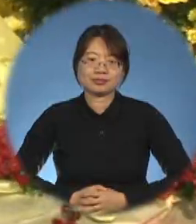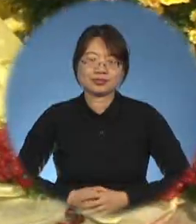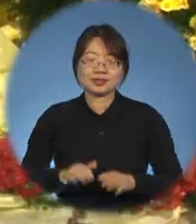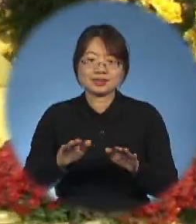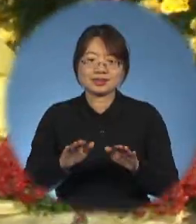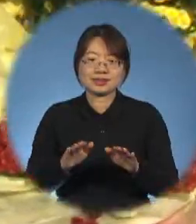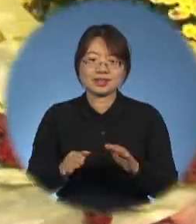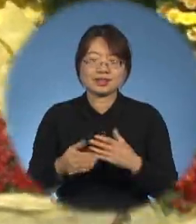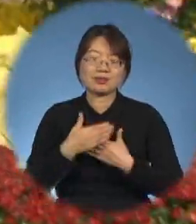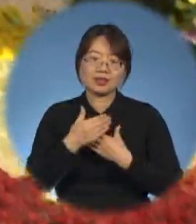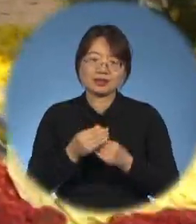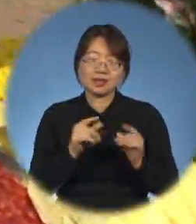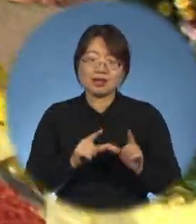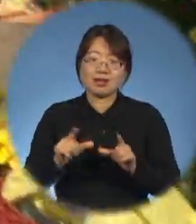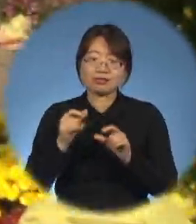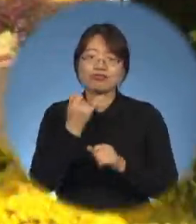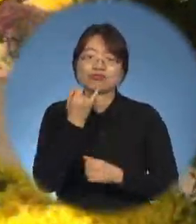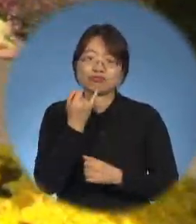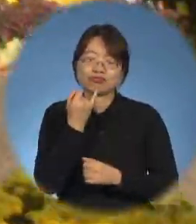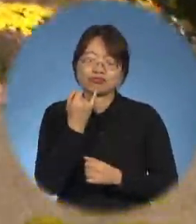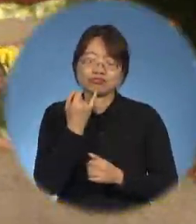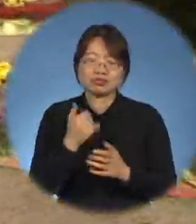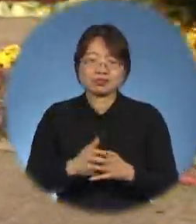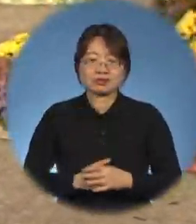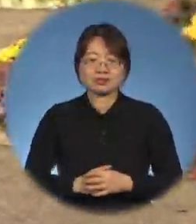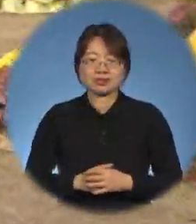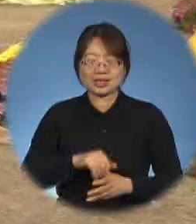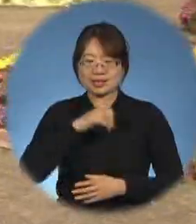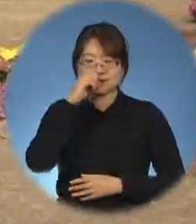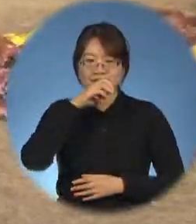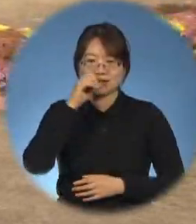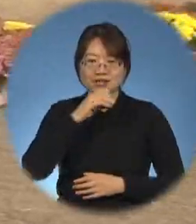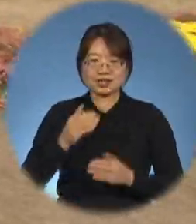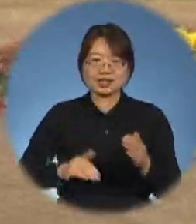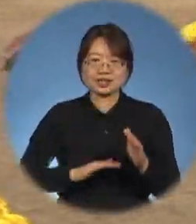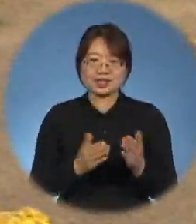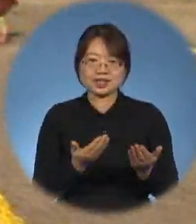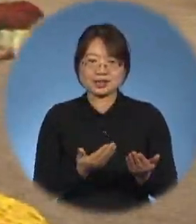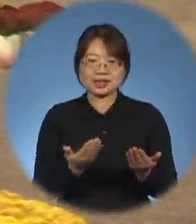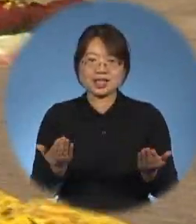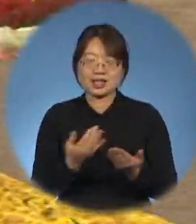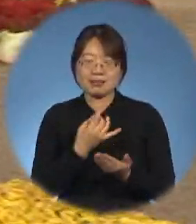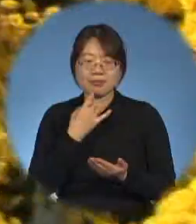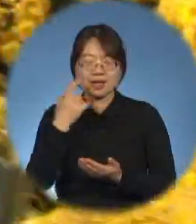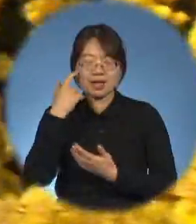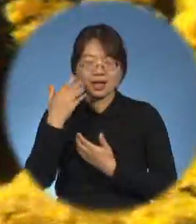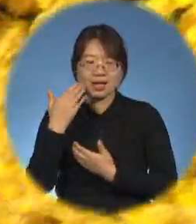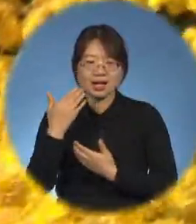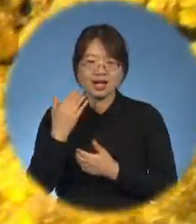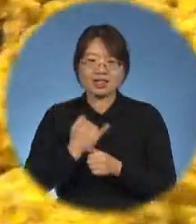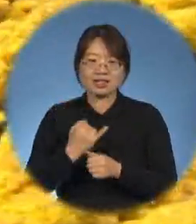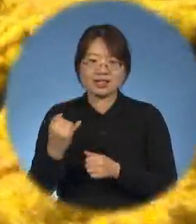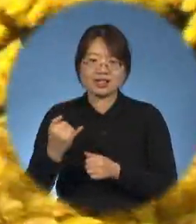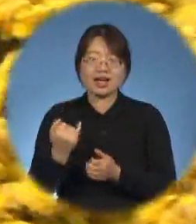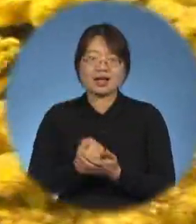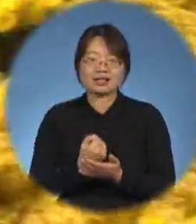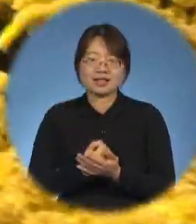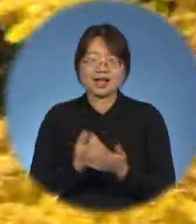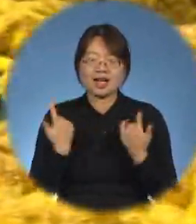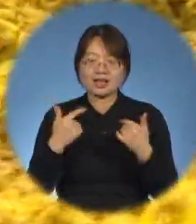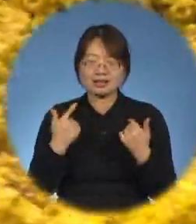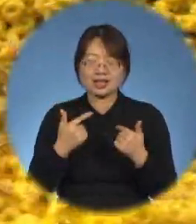이제 전편이 사라져 될 법한데 그저 상림 과일 밖의 모든 은혜가 늘 안타까워 딴